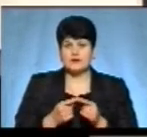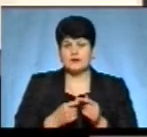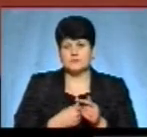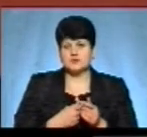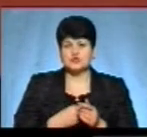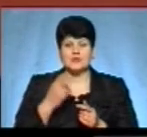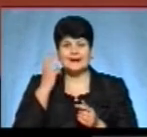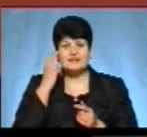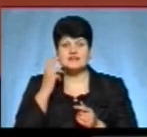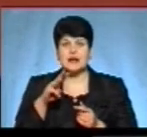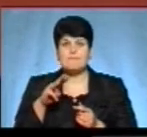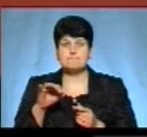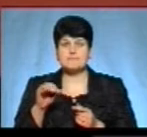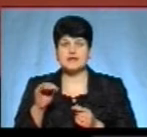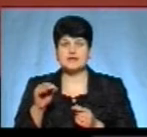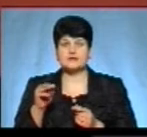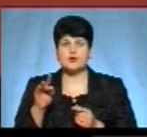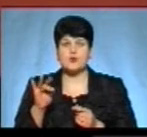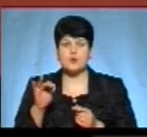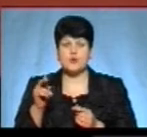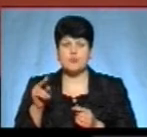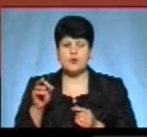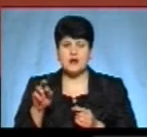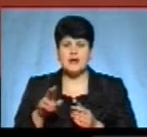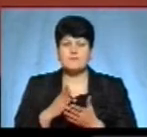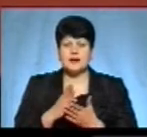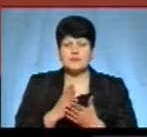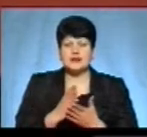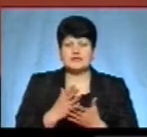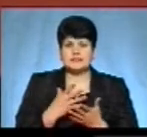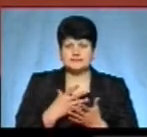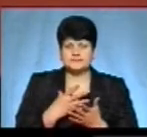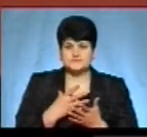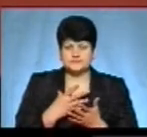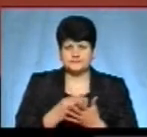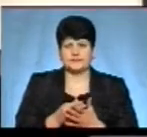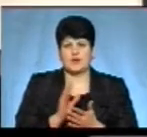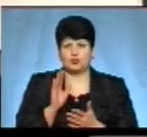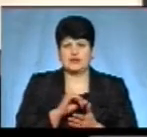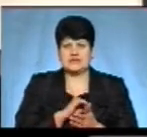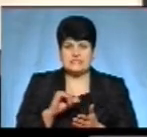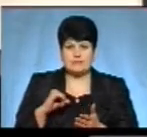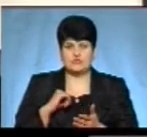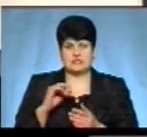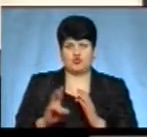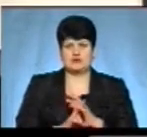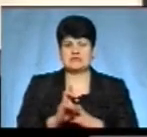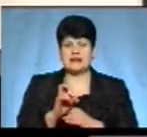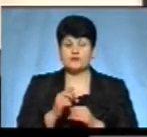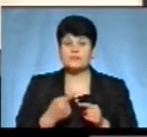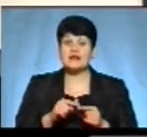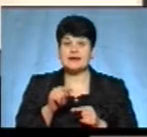Київська митрополія повинна мати якби визнання і бути самостійною церквою. Ця